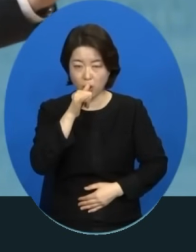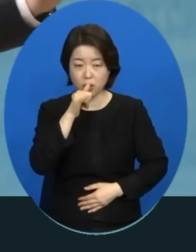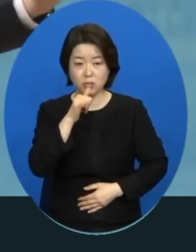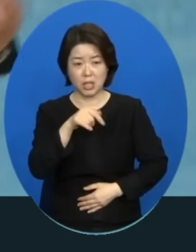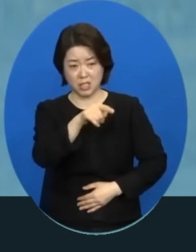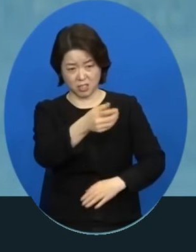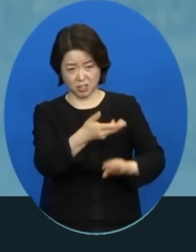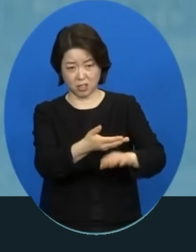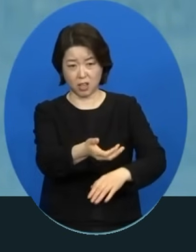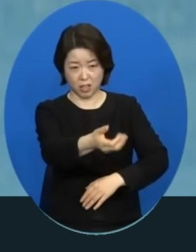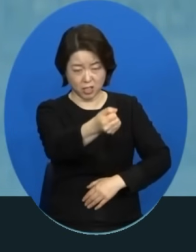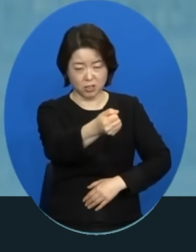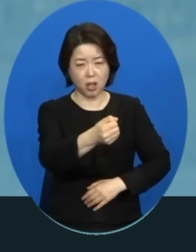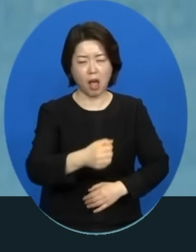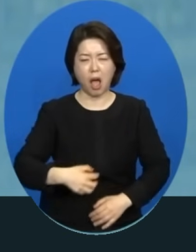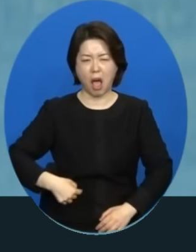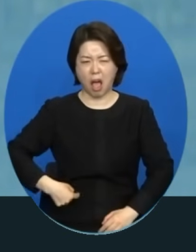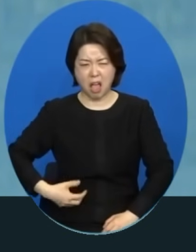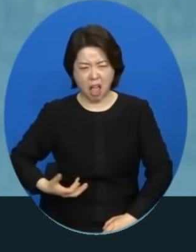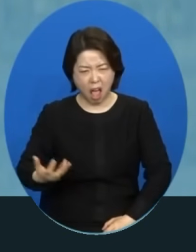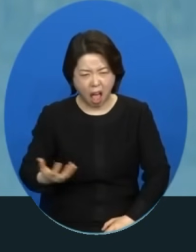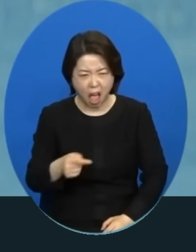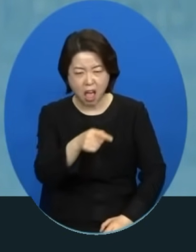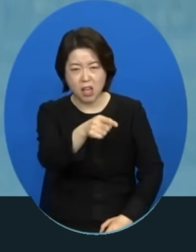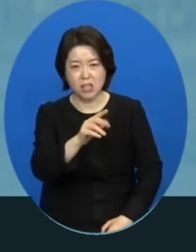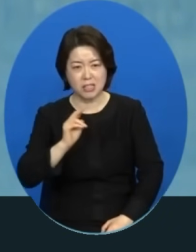애들이 가진 것에 배아파하는 감정입니다.